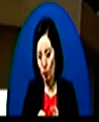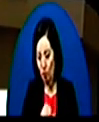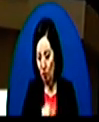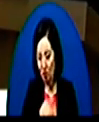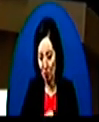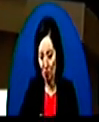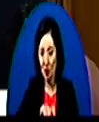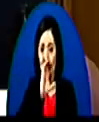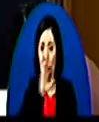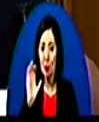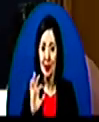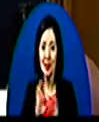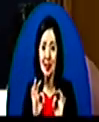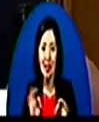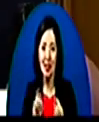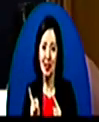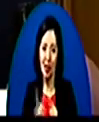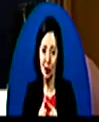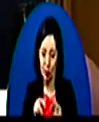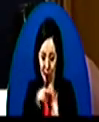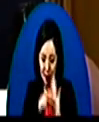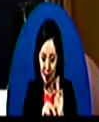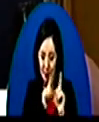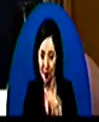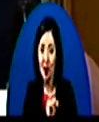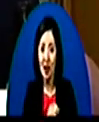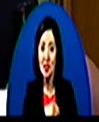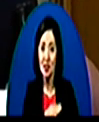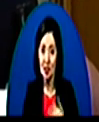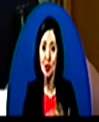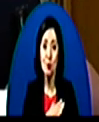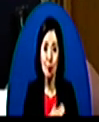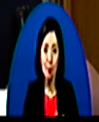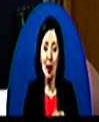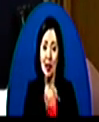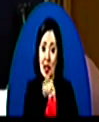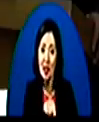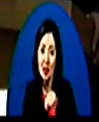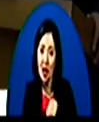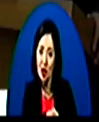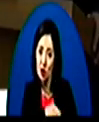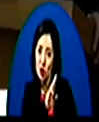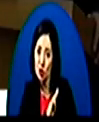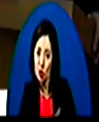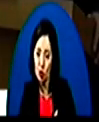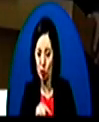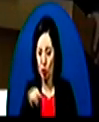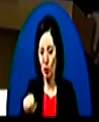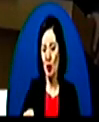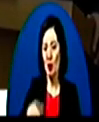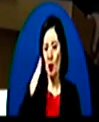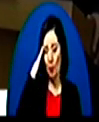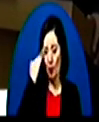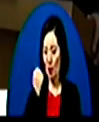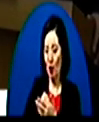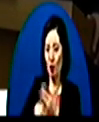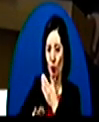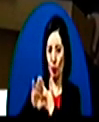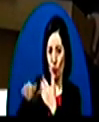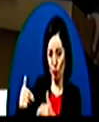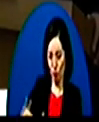мэдлэг байгуулж нарийн чанд бэлэн болж ажиллаж байгаа. Энэ ажил өнөөдөр бүтэн цаг хүчнээс бэлэн үзүүлж